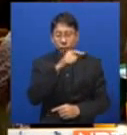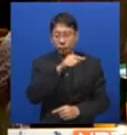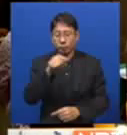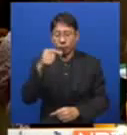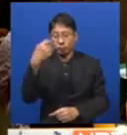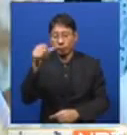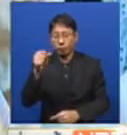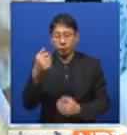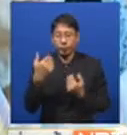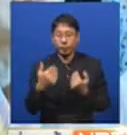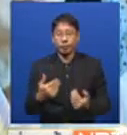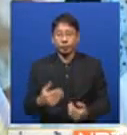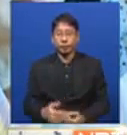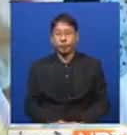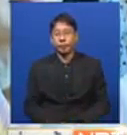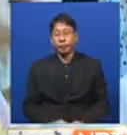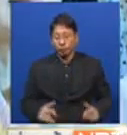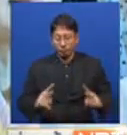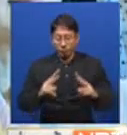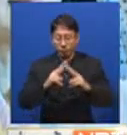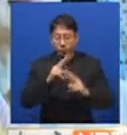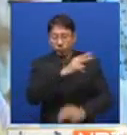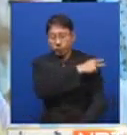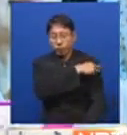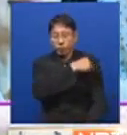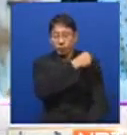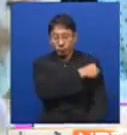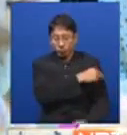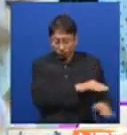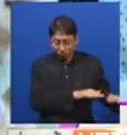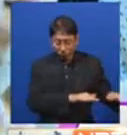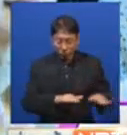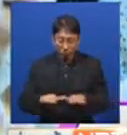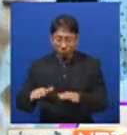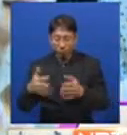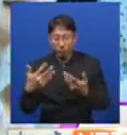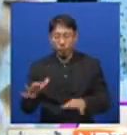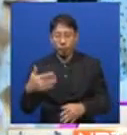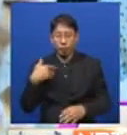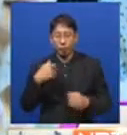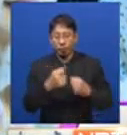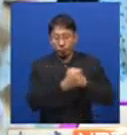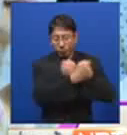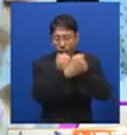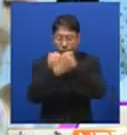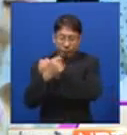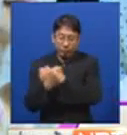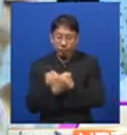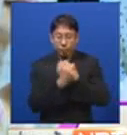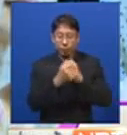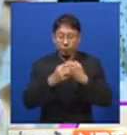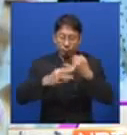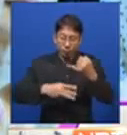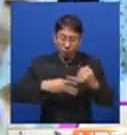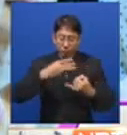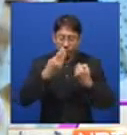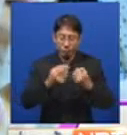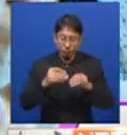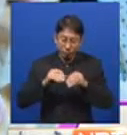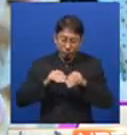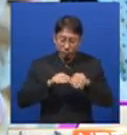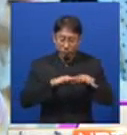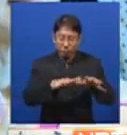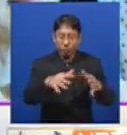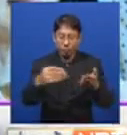นี้ กระทรวงสาธารณสุขเรามีการเตรียมพร้อมแล้วนะครับในขณะนี้ในการป้องกันนะครับไม่ให้เชื้อนั้นแพร่กระจายเข้